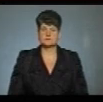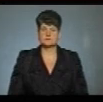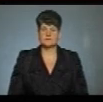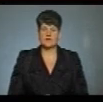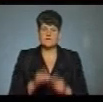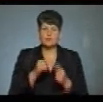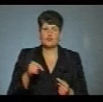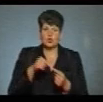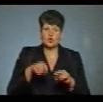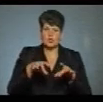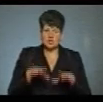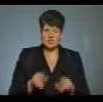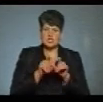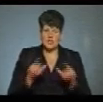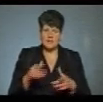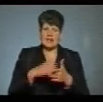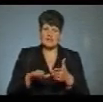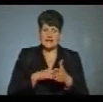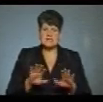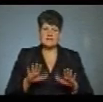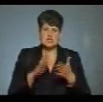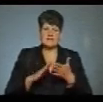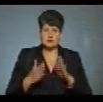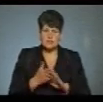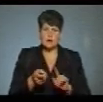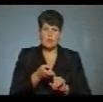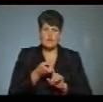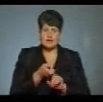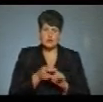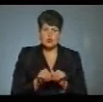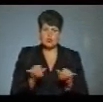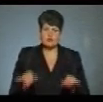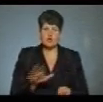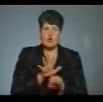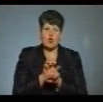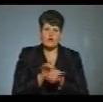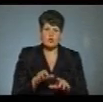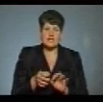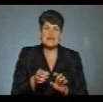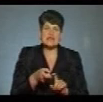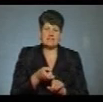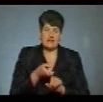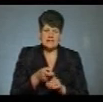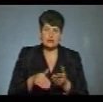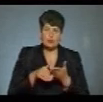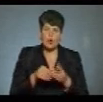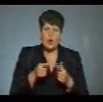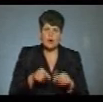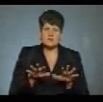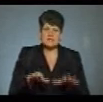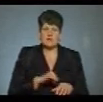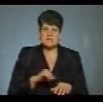Відповідно до рішення штабу з ліквідації надзвичайної ситуації, пов'язаної з розповсюдженням коронавірусної інфекції, для допомоги органам